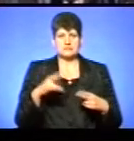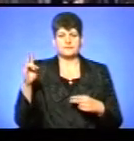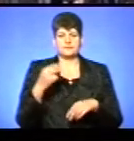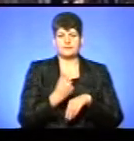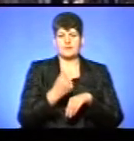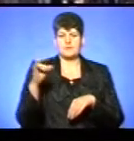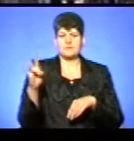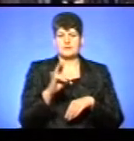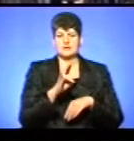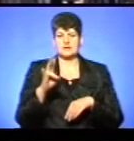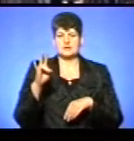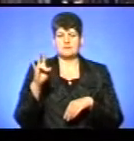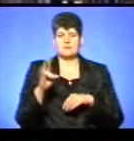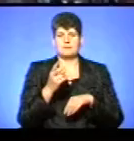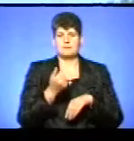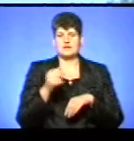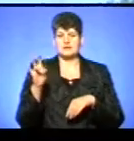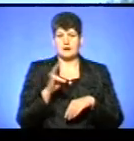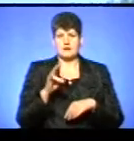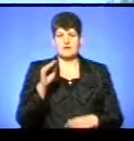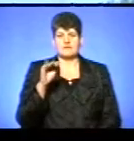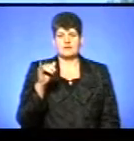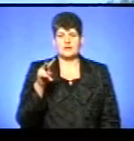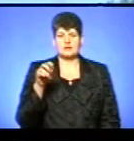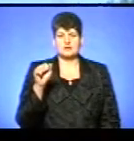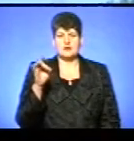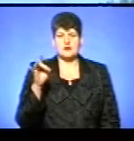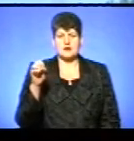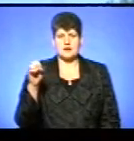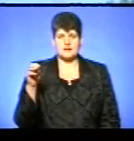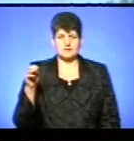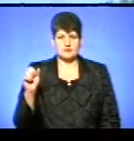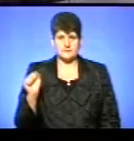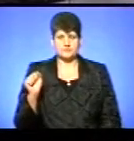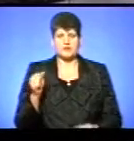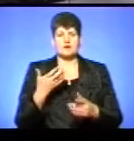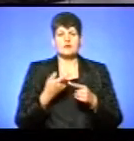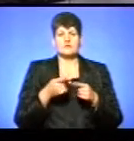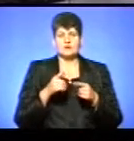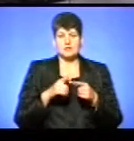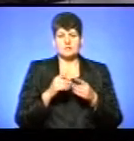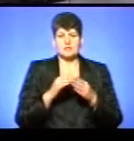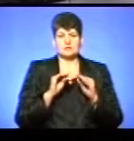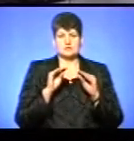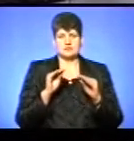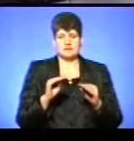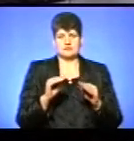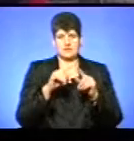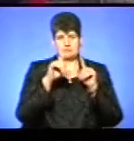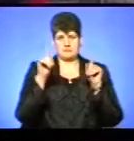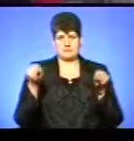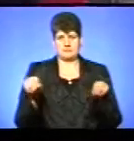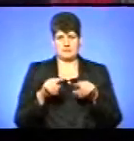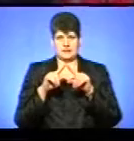православної церкви Київського патріархату Філарета. У храмі Пантеоні Святої Анни встановлені меморіальні плити з